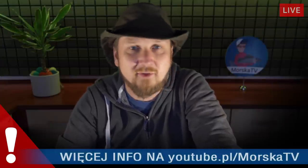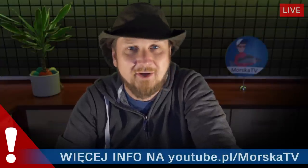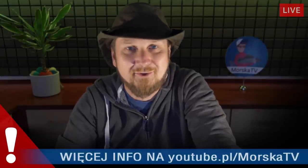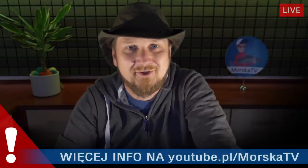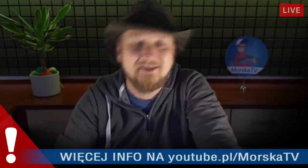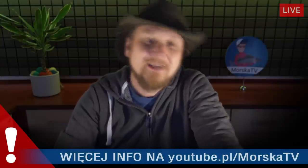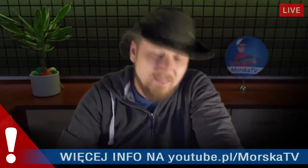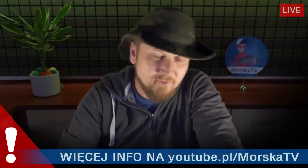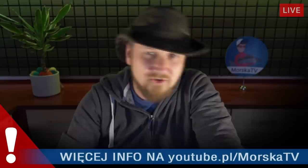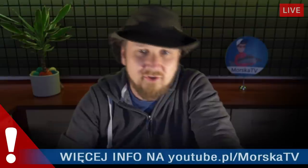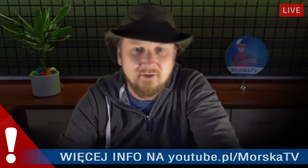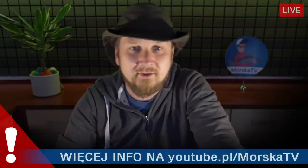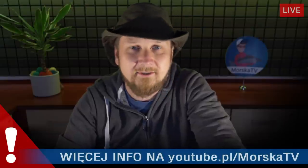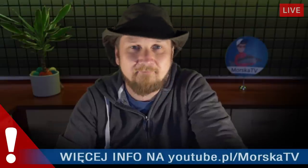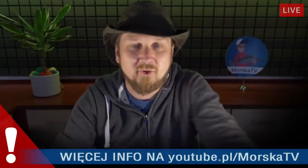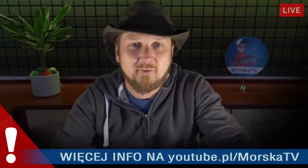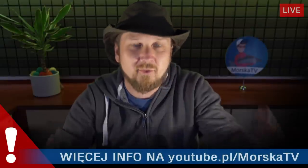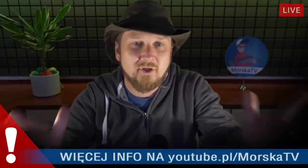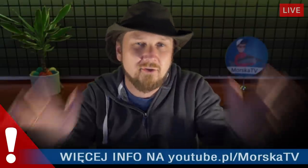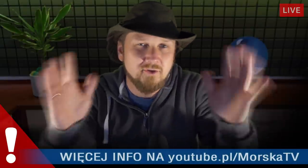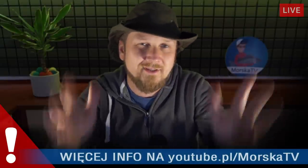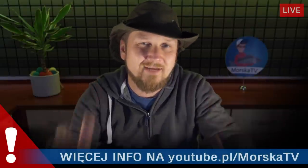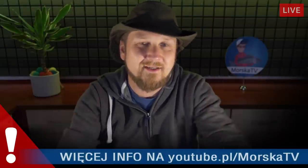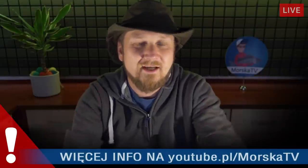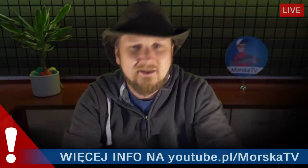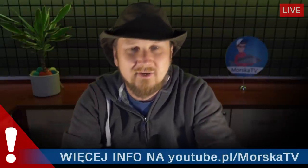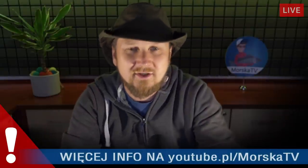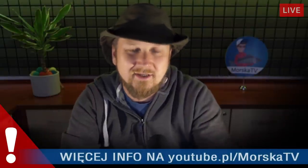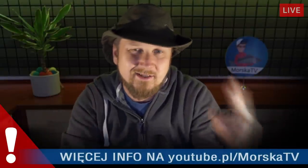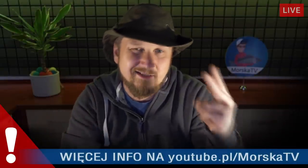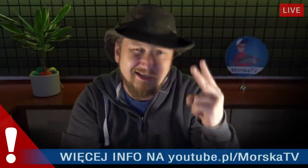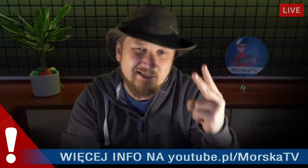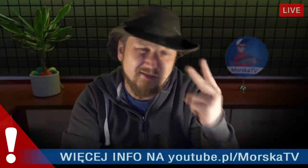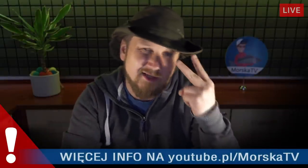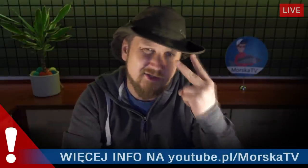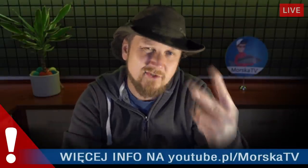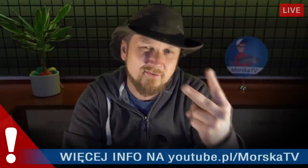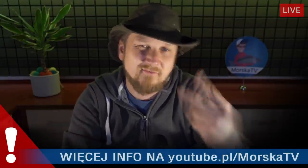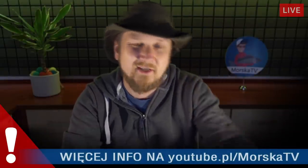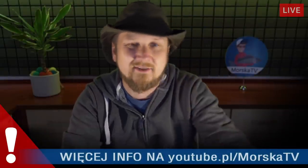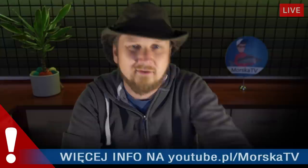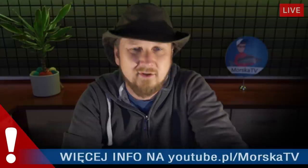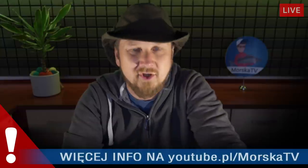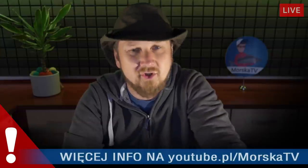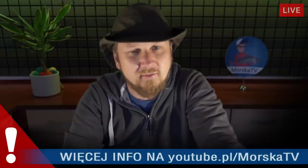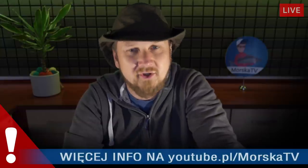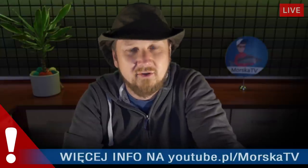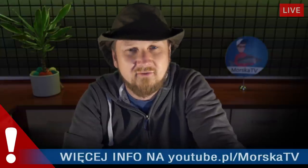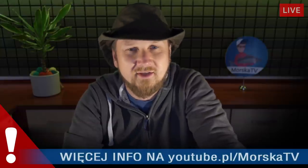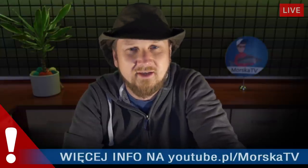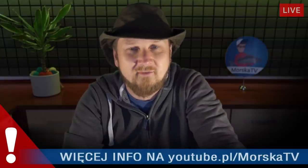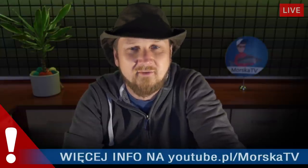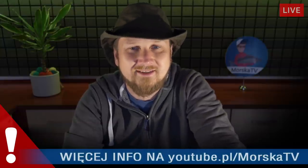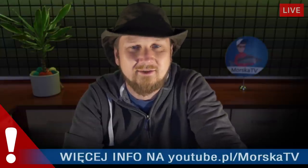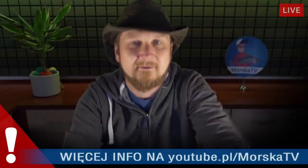ona chyba z półtora godziny ja poświęciłem no to półtorej godziny dla was słuchajcie dla nas wędkarze są dwie istotne rzeczy od